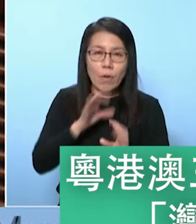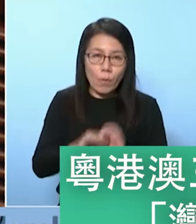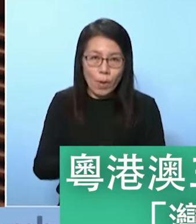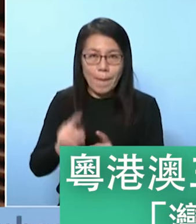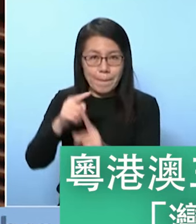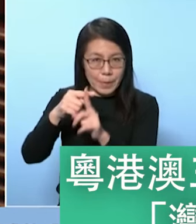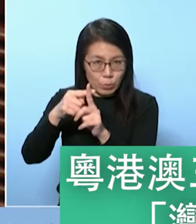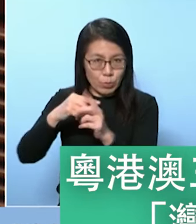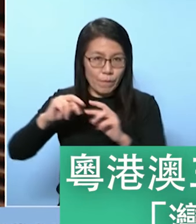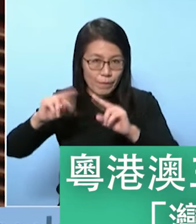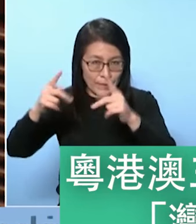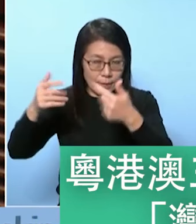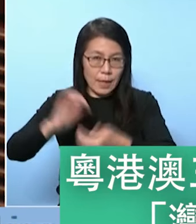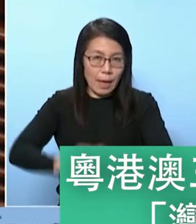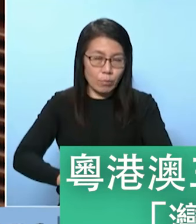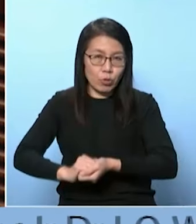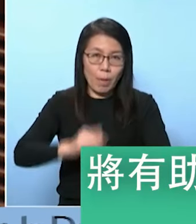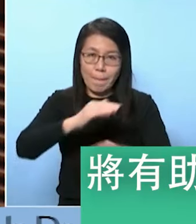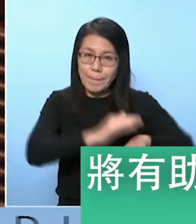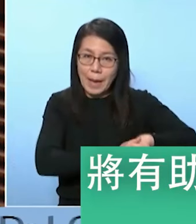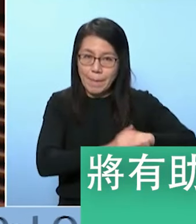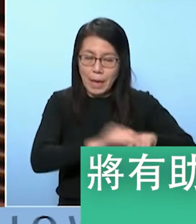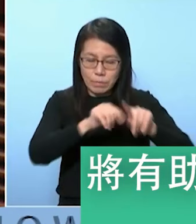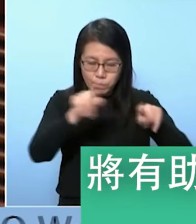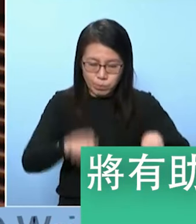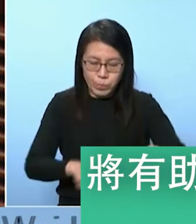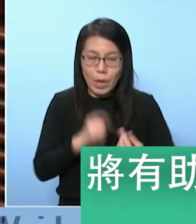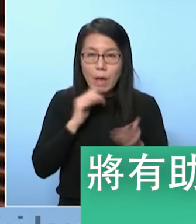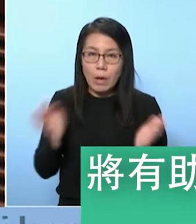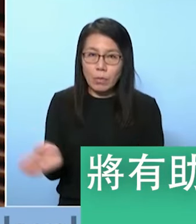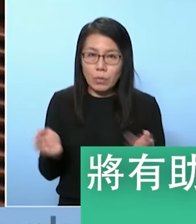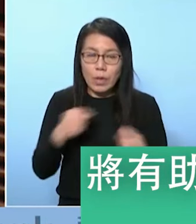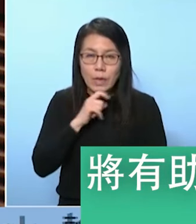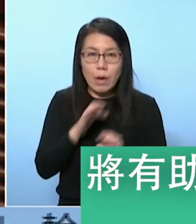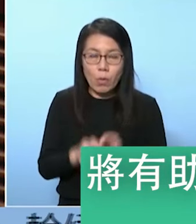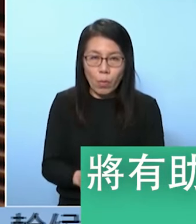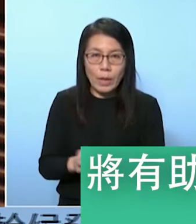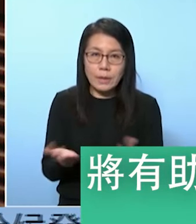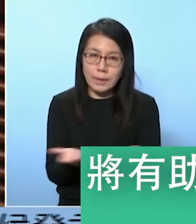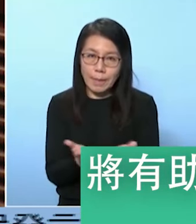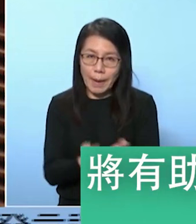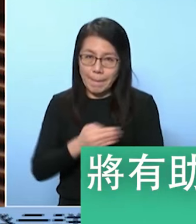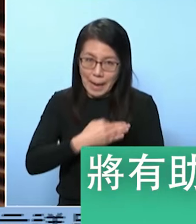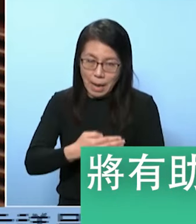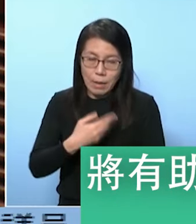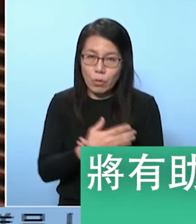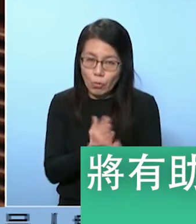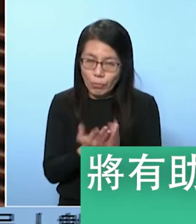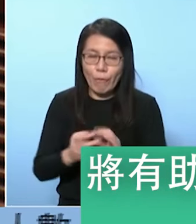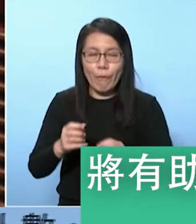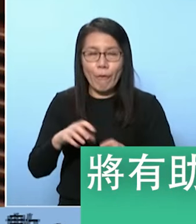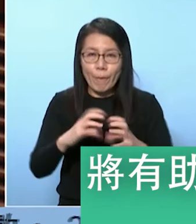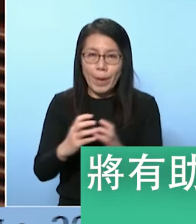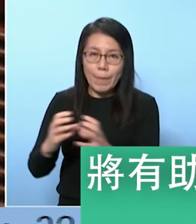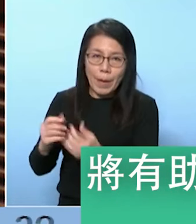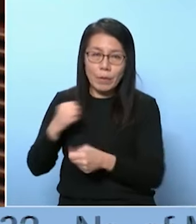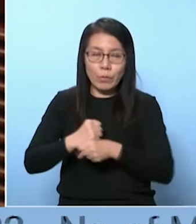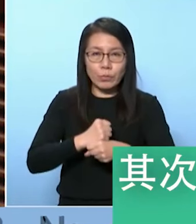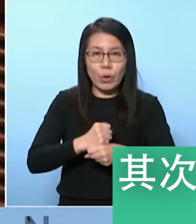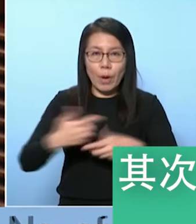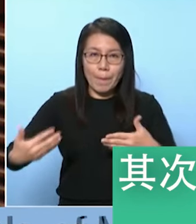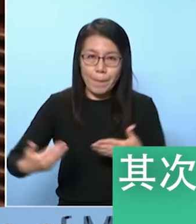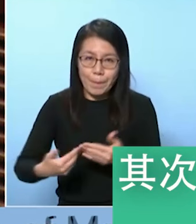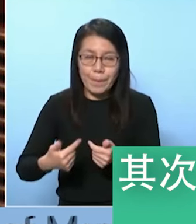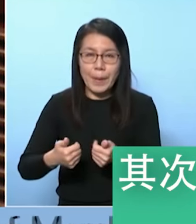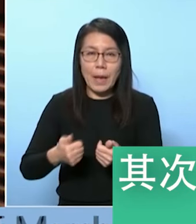準發展的合作備忘錄，將有助推動區內檢測認證等行業領域的規則銜接。